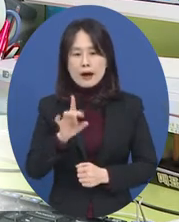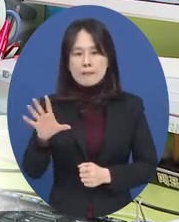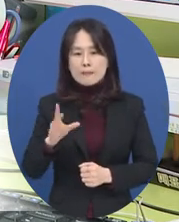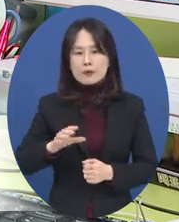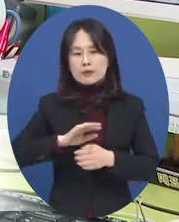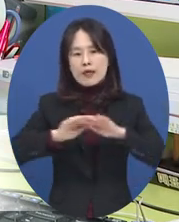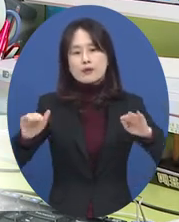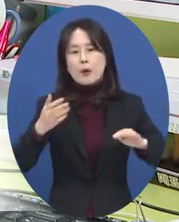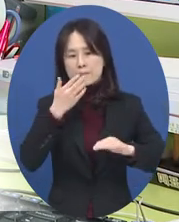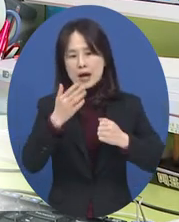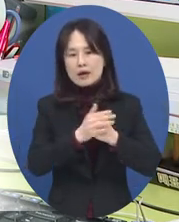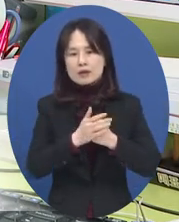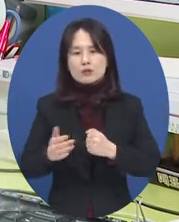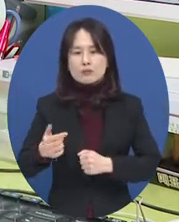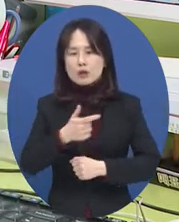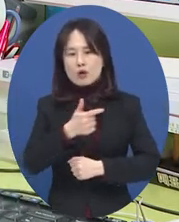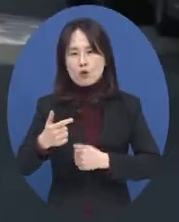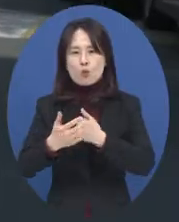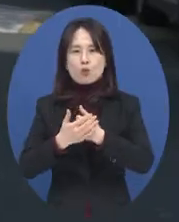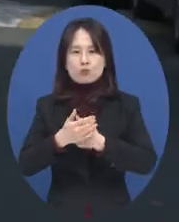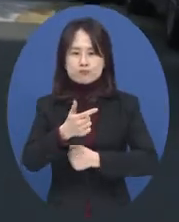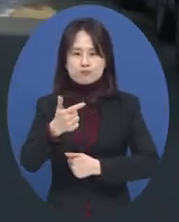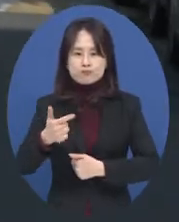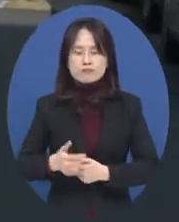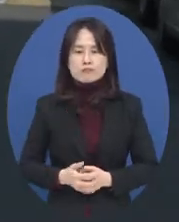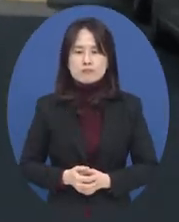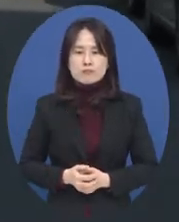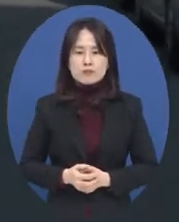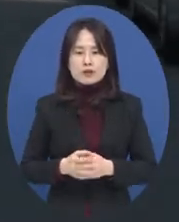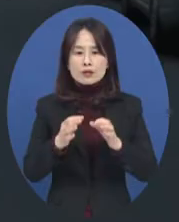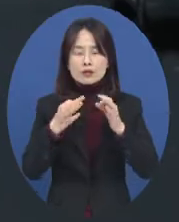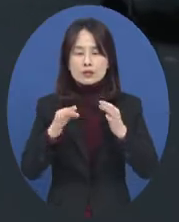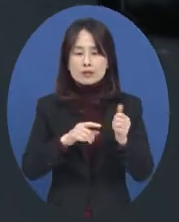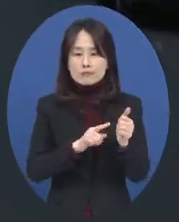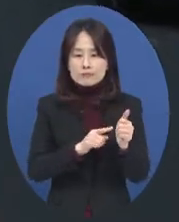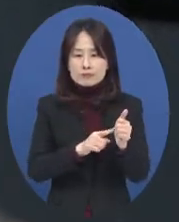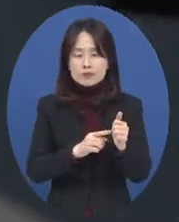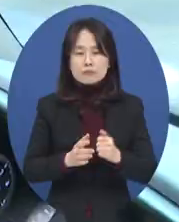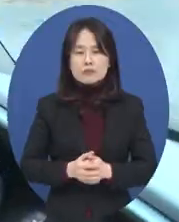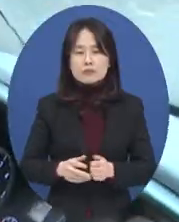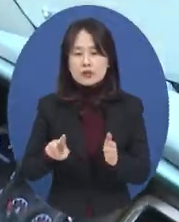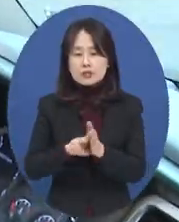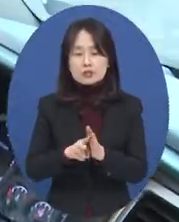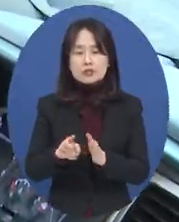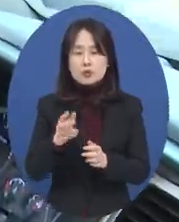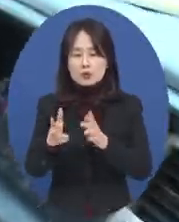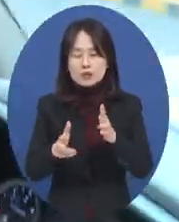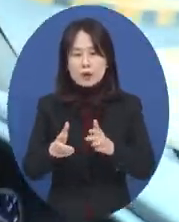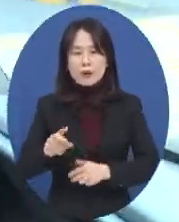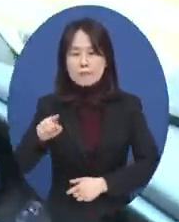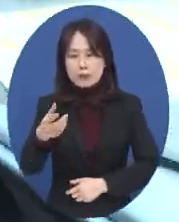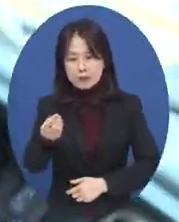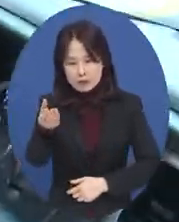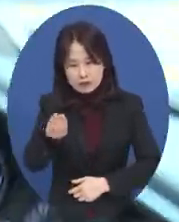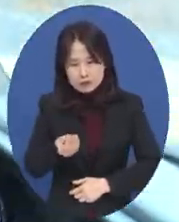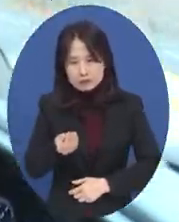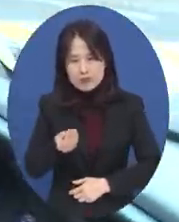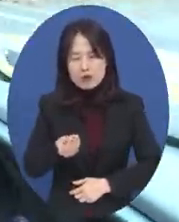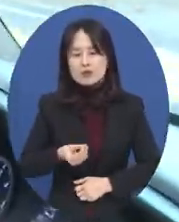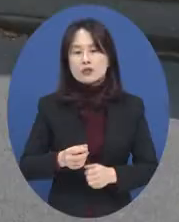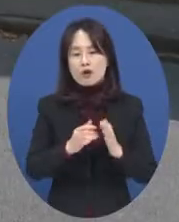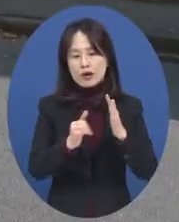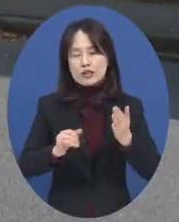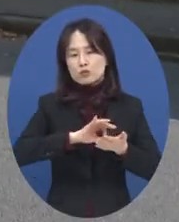수 있는 거니까 굉장히 큰 도움이죠. 김남용 씨도 경기도의 극저 신용대출 100만 원이 가족을